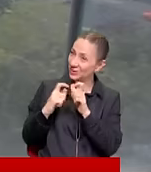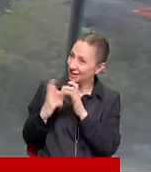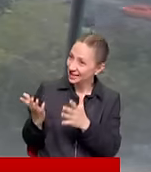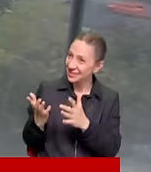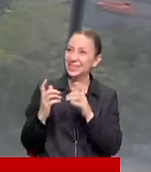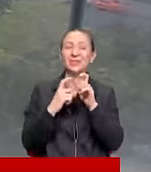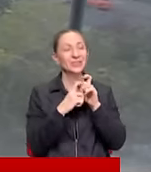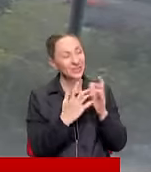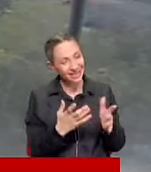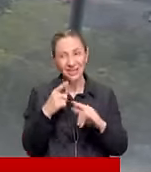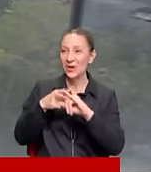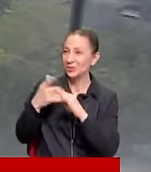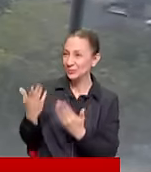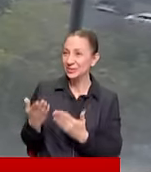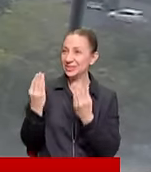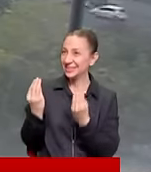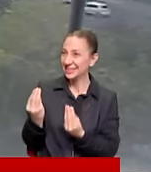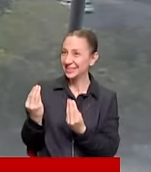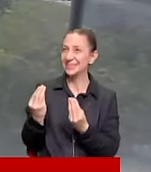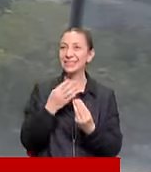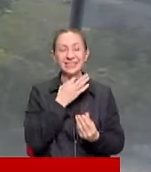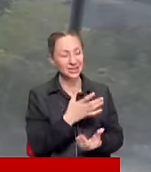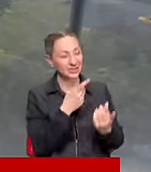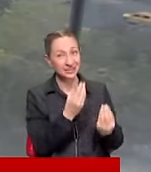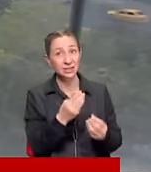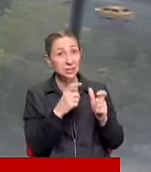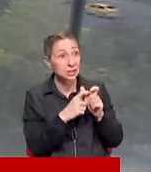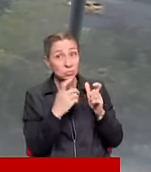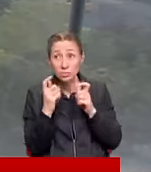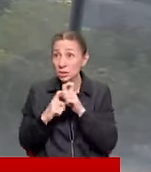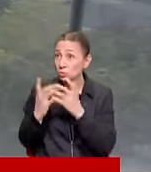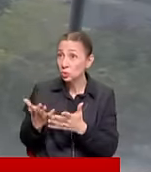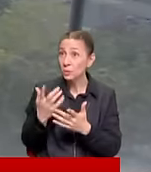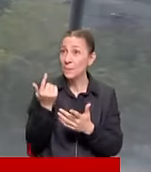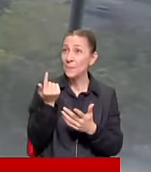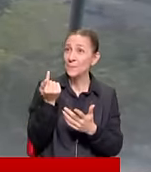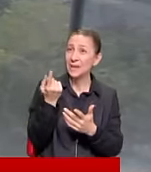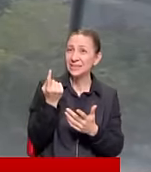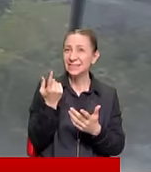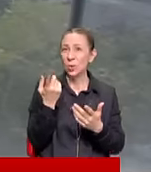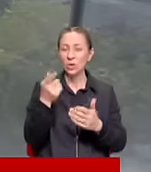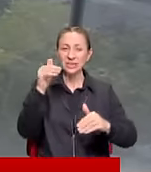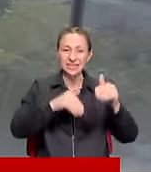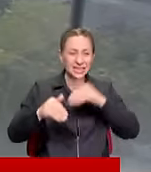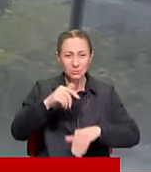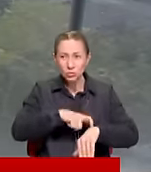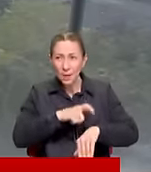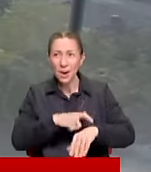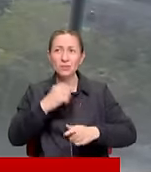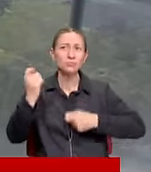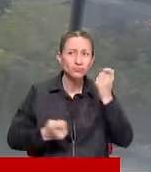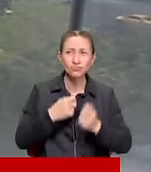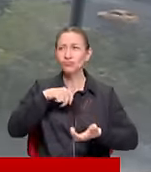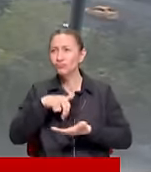efendim. Günaydın hoş efendim. Geldiniz. Hoş bulduk. Teşekkür nasılsınız? Ediyoruz. Sağ olun. İyi geçmiş misin? Olsun. Birkaç gündür böyle tabii o seçim